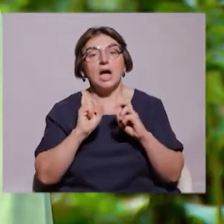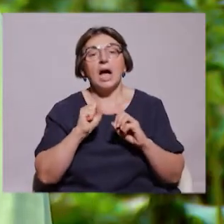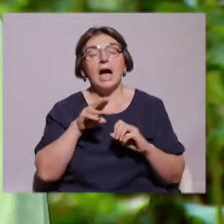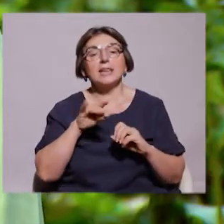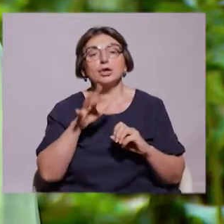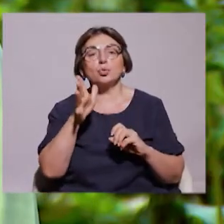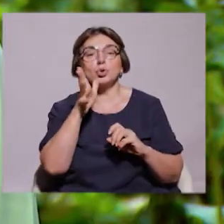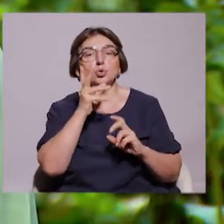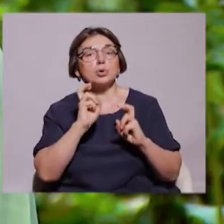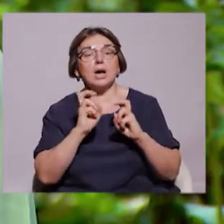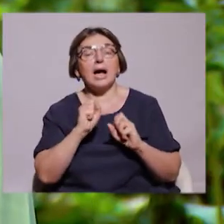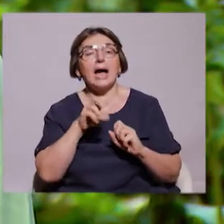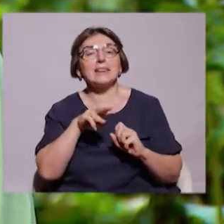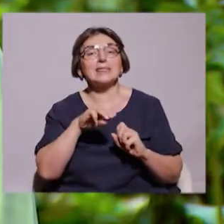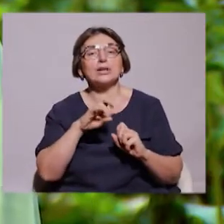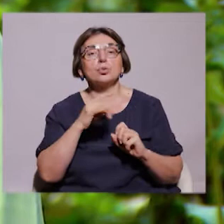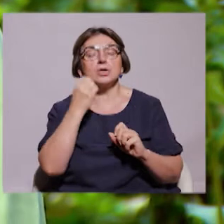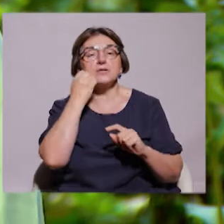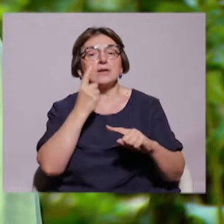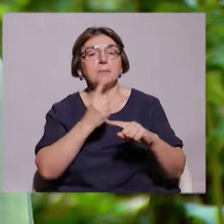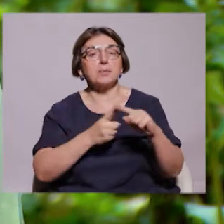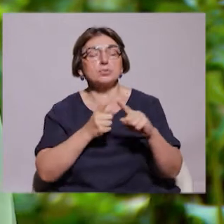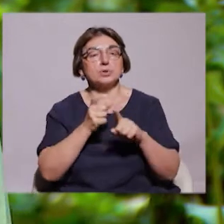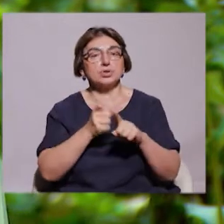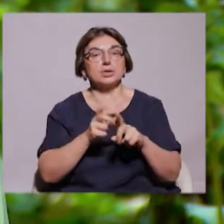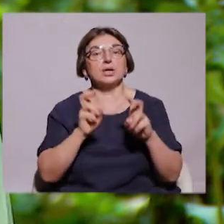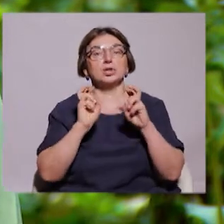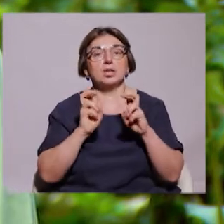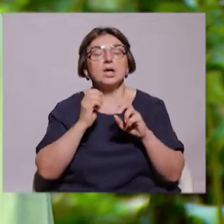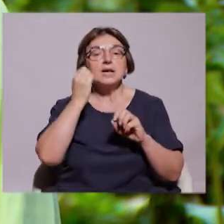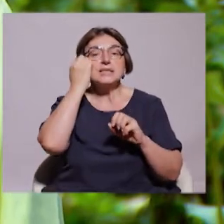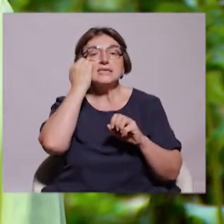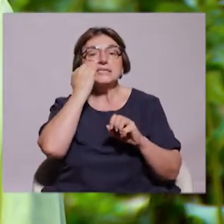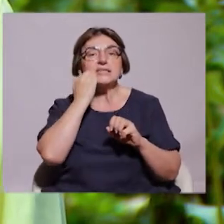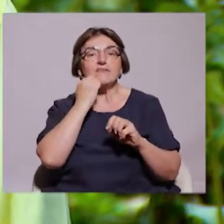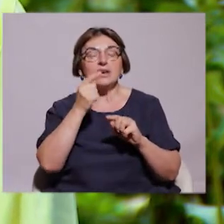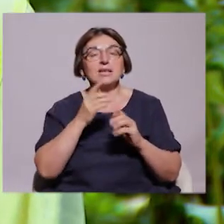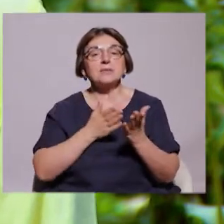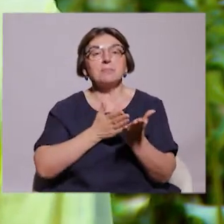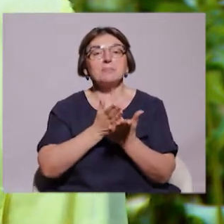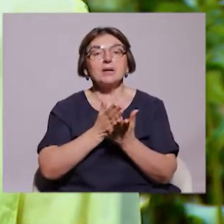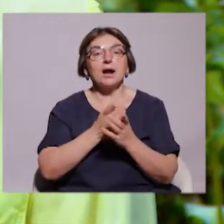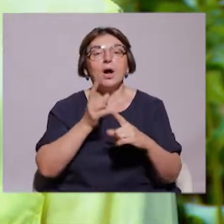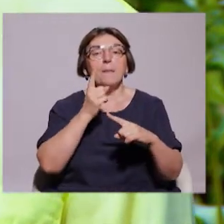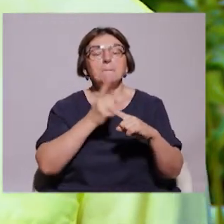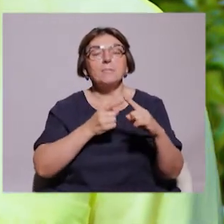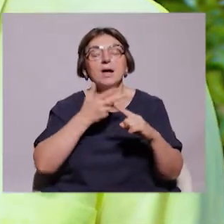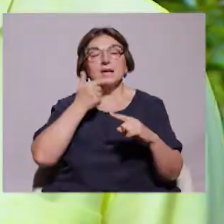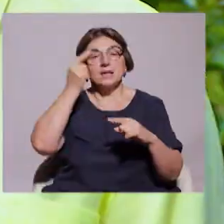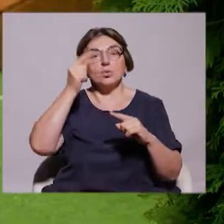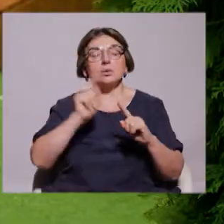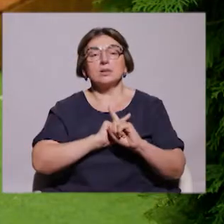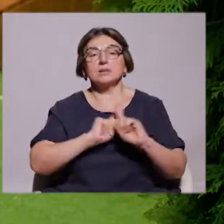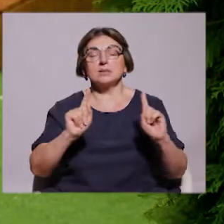ანტიკური ხანა? სიტყვა ანტიკური ძველი ბერძნული სიტყვა და ნიშნავს ძველს და ეს სიტყვა მიემართება ბერძნულ რომაულ